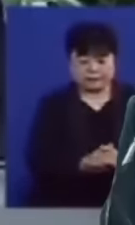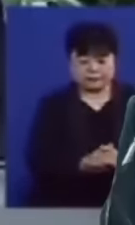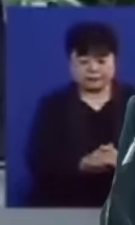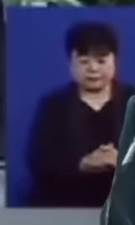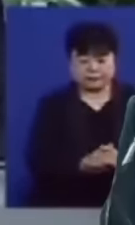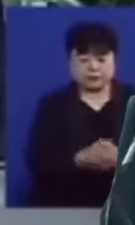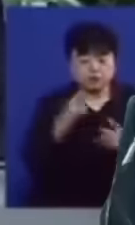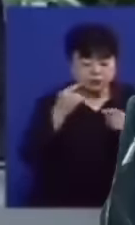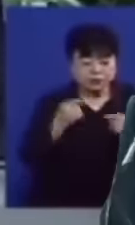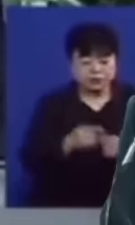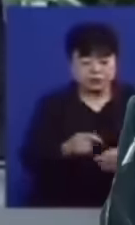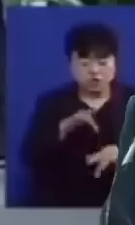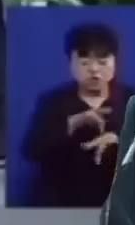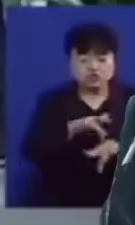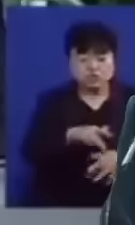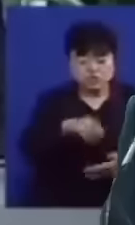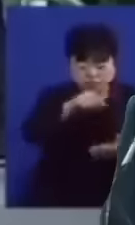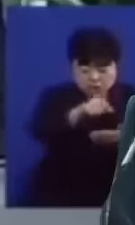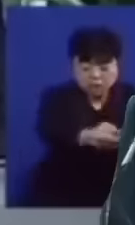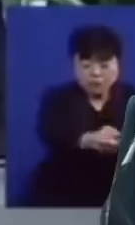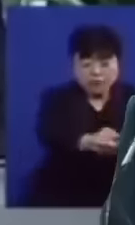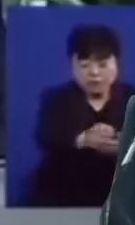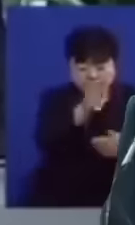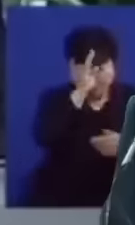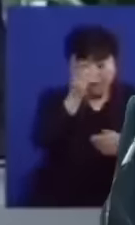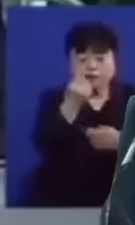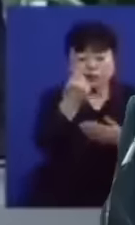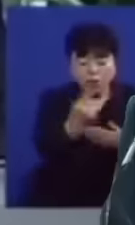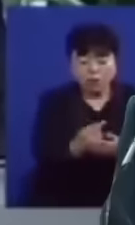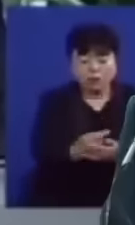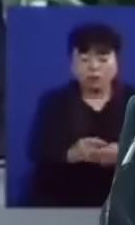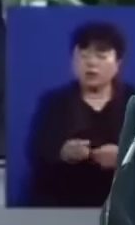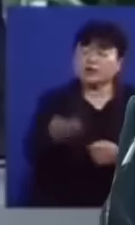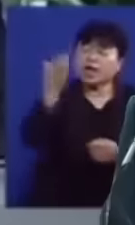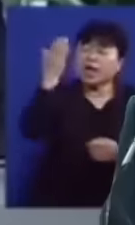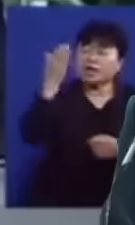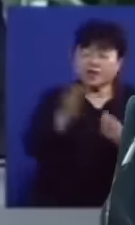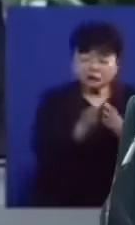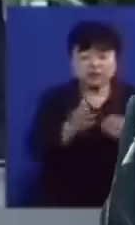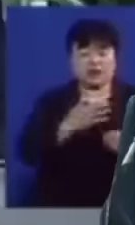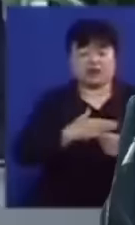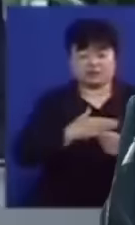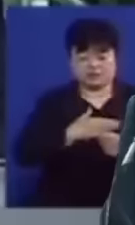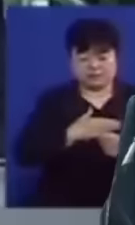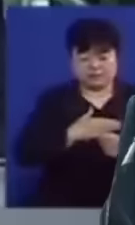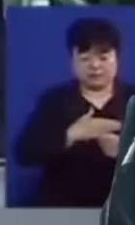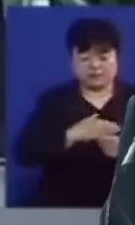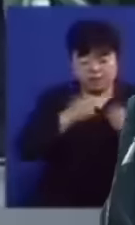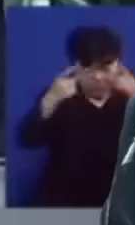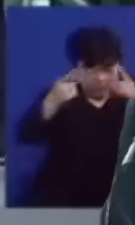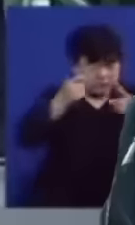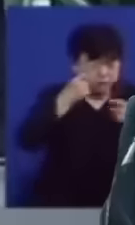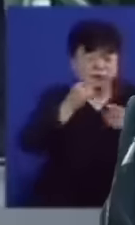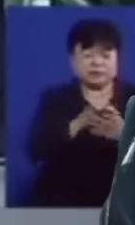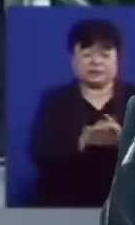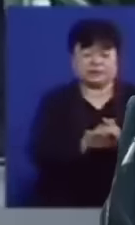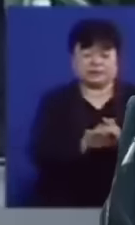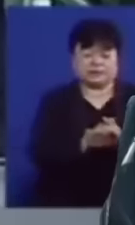저는 귀신이 점령해서 병을 가져온다는 것을 오래전부터 알고 있었으나 깨닫지를